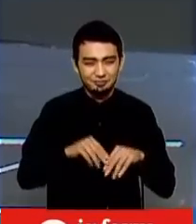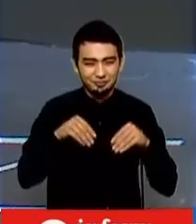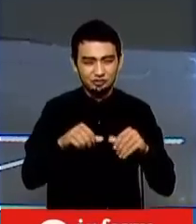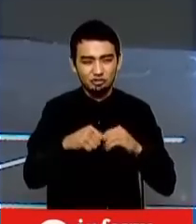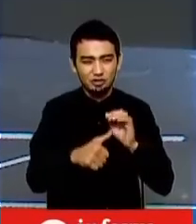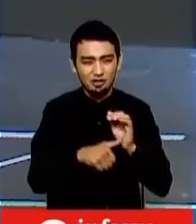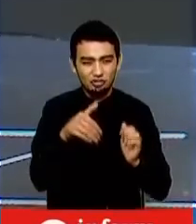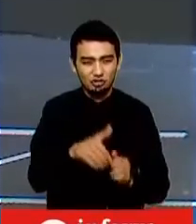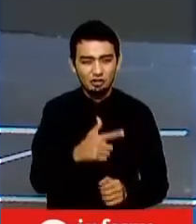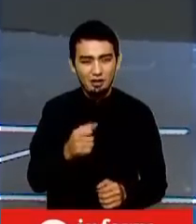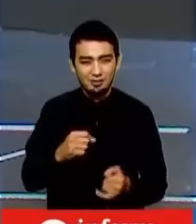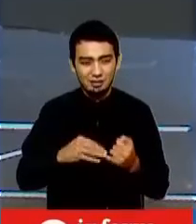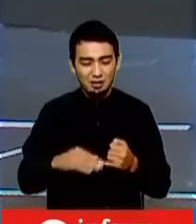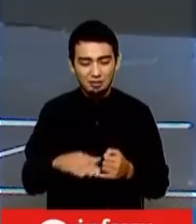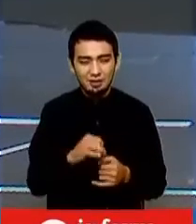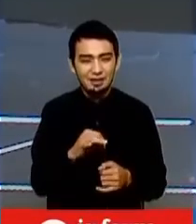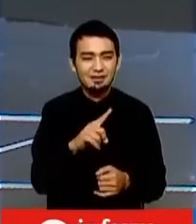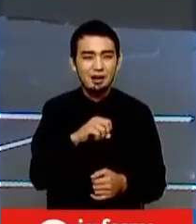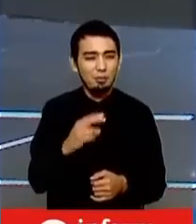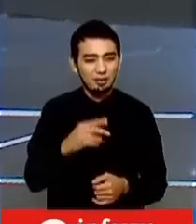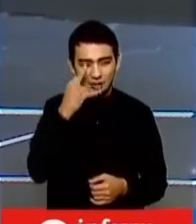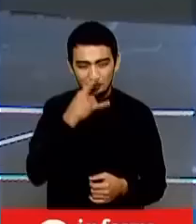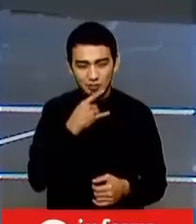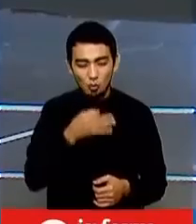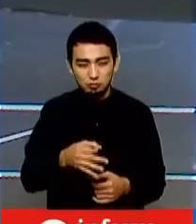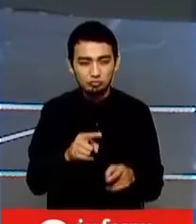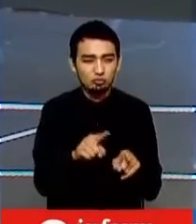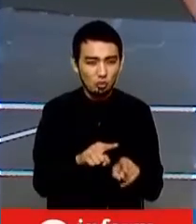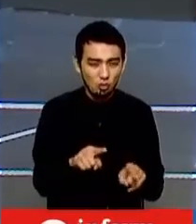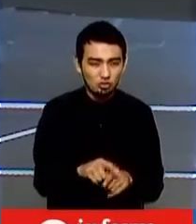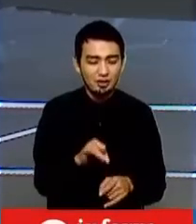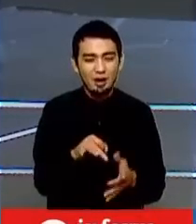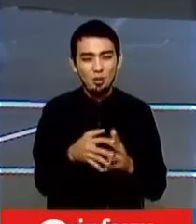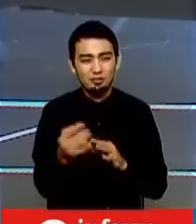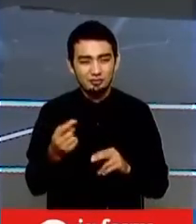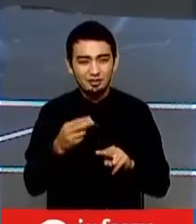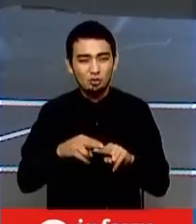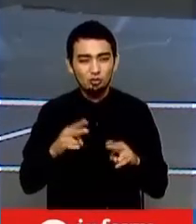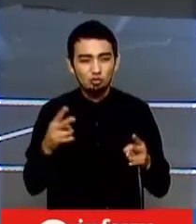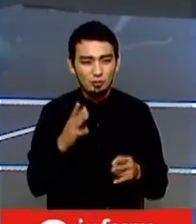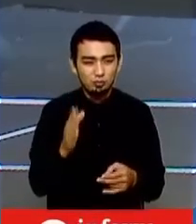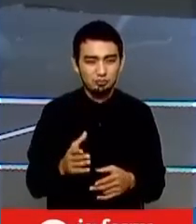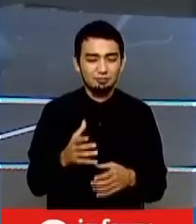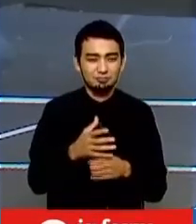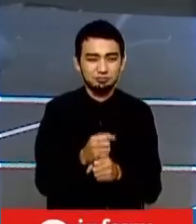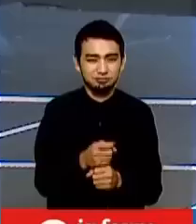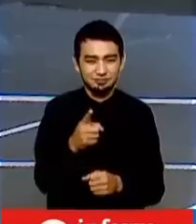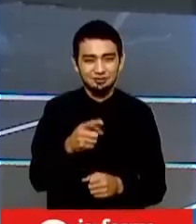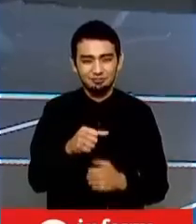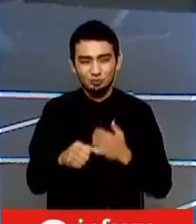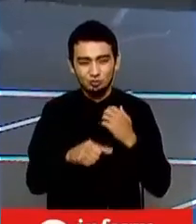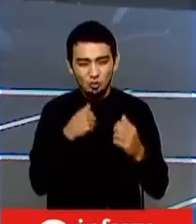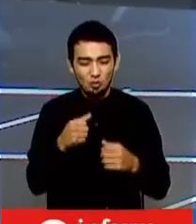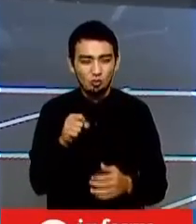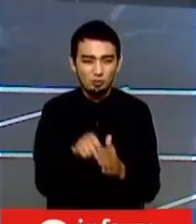соседней, Западно-Казахстанской области. Там из-за вытоптанных антилопами угодий крестьяне вынуждены сокращать поголовье скота,